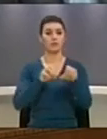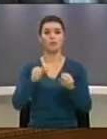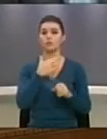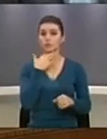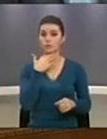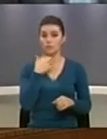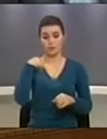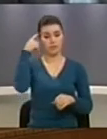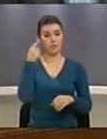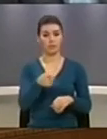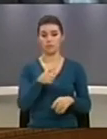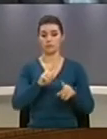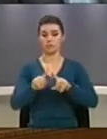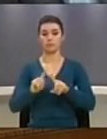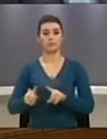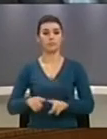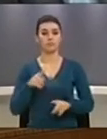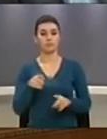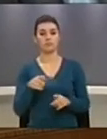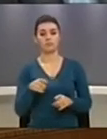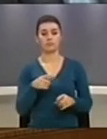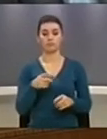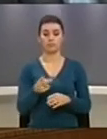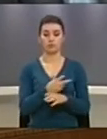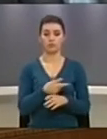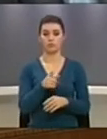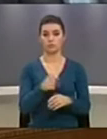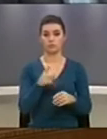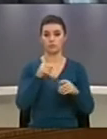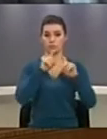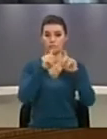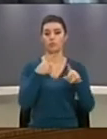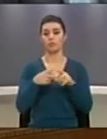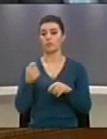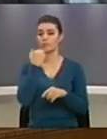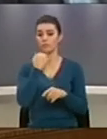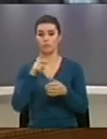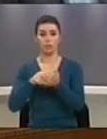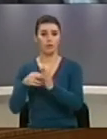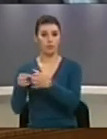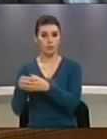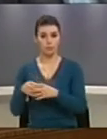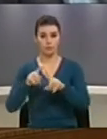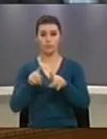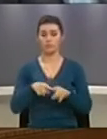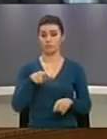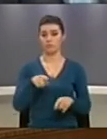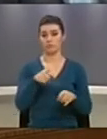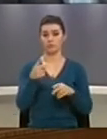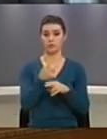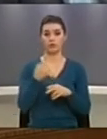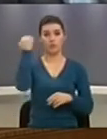që procesi i arritjes së një konsenzusi në mes të spektrit politik, po të subjekteve politike të përfaqësuar në Kuvendin e Republikës Kosovës,